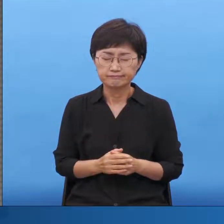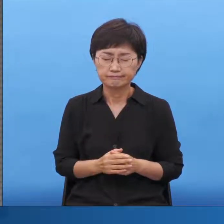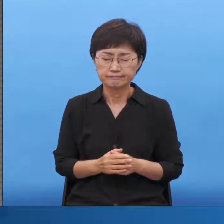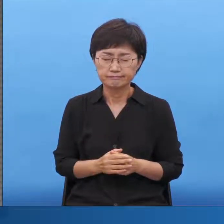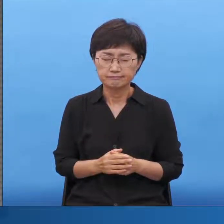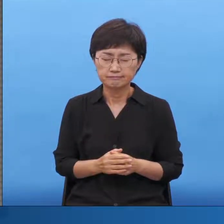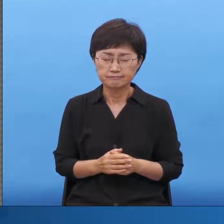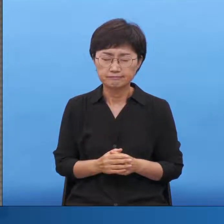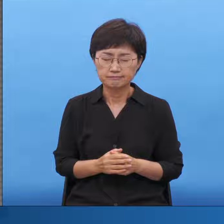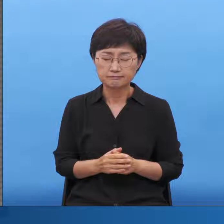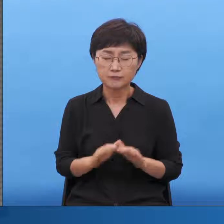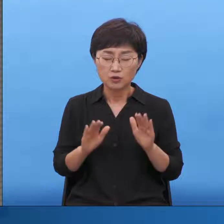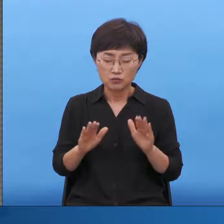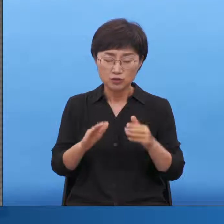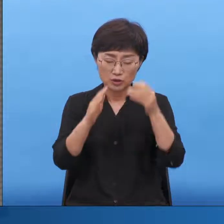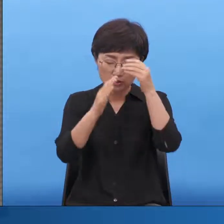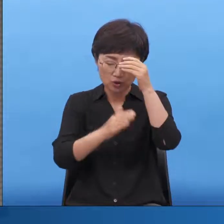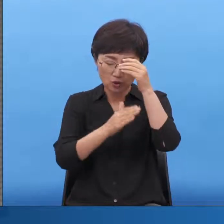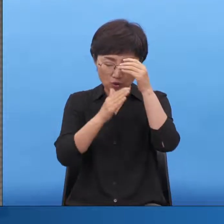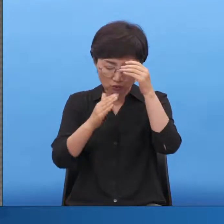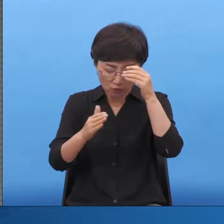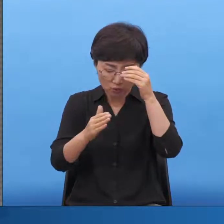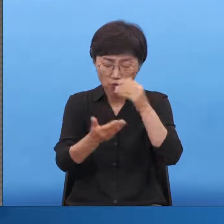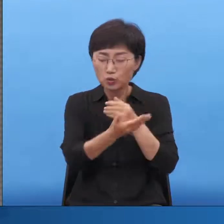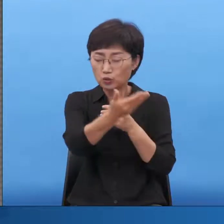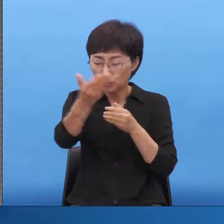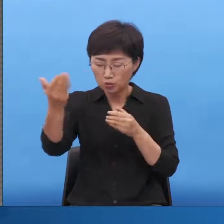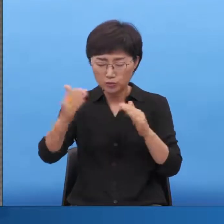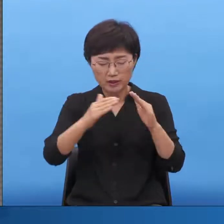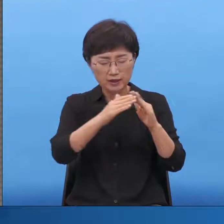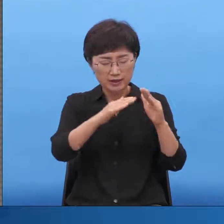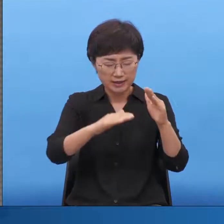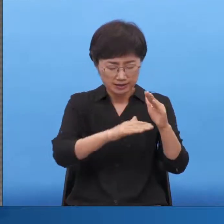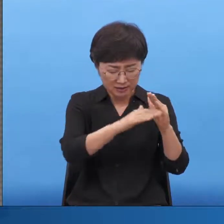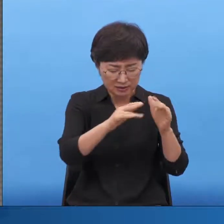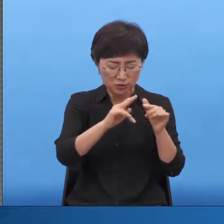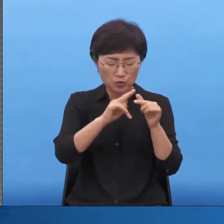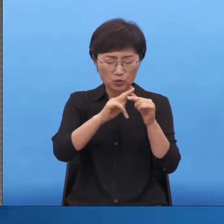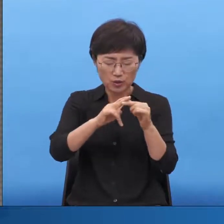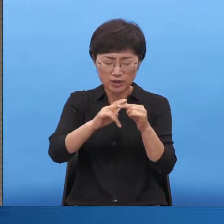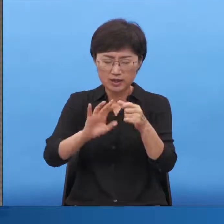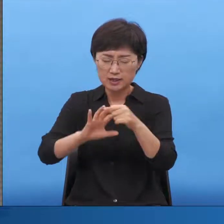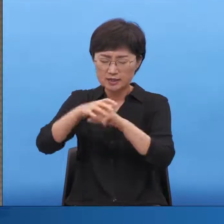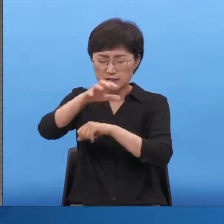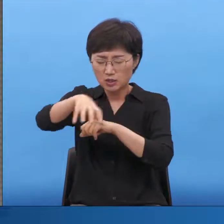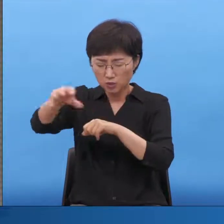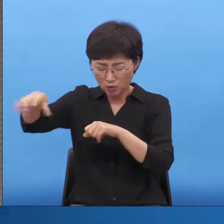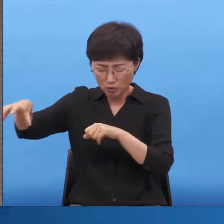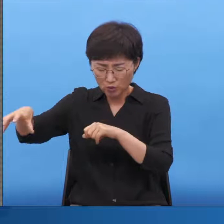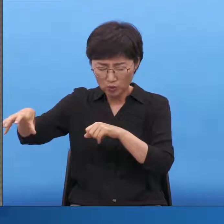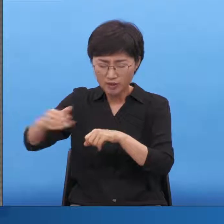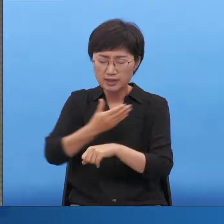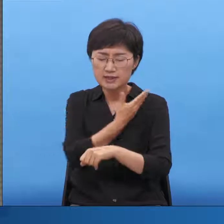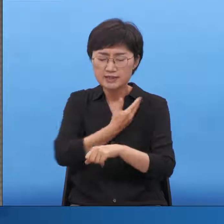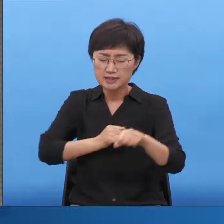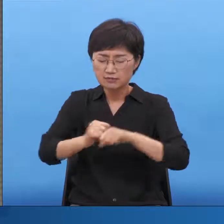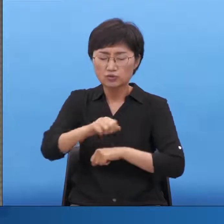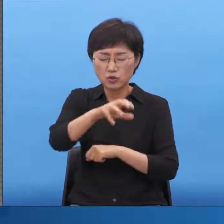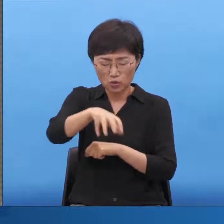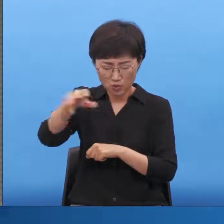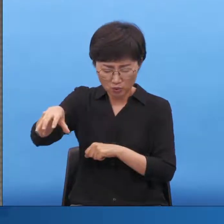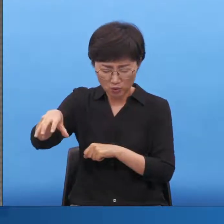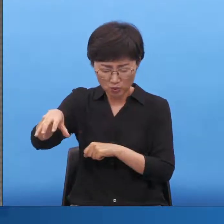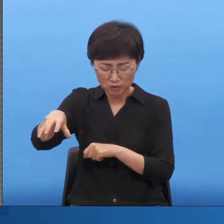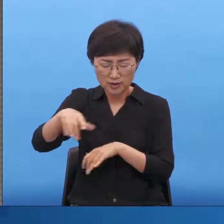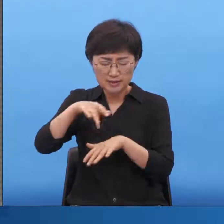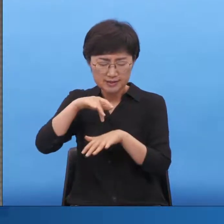让我们的教会能够完全担当神所托付的237医治还有서밋的使命。 우리 성도들의 가정과 전 세계에 제자들의 현장에 역사하는 모든 흑암이